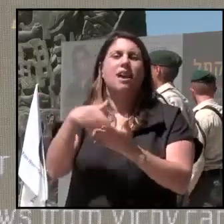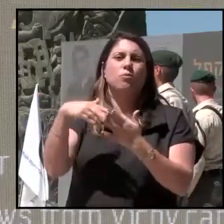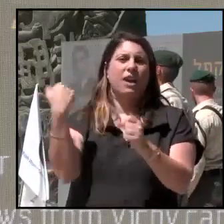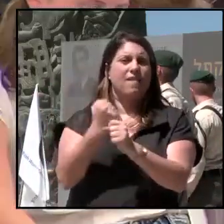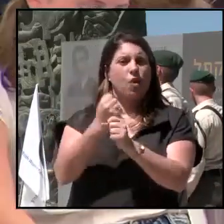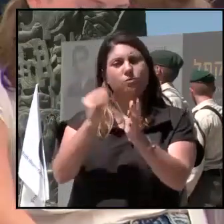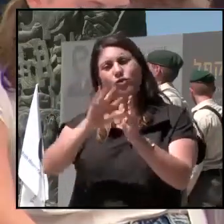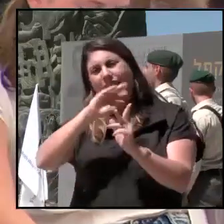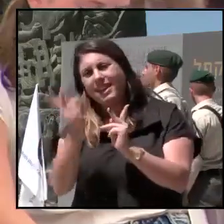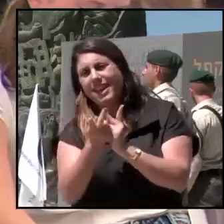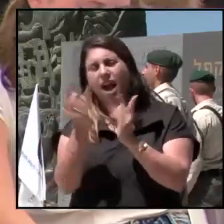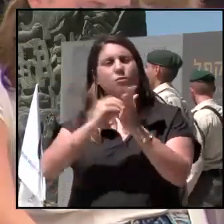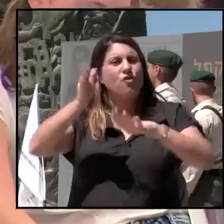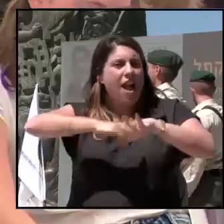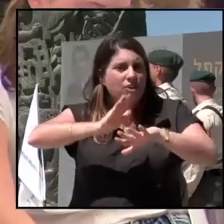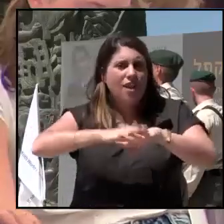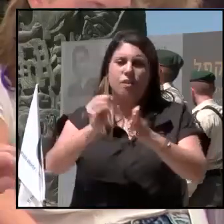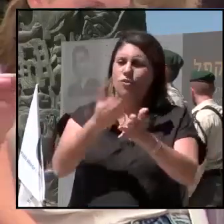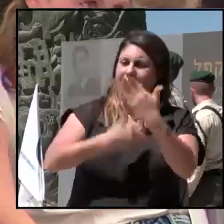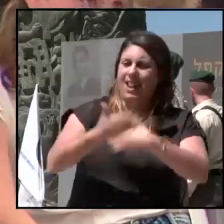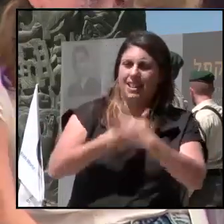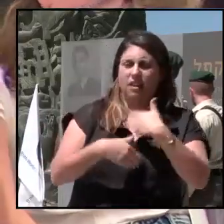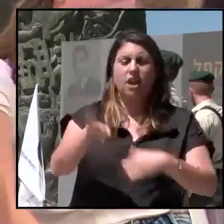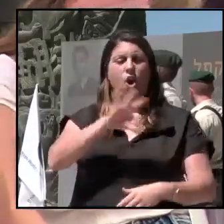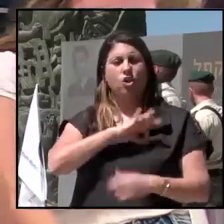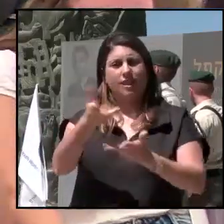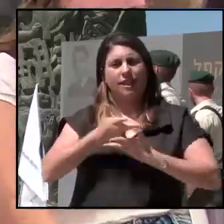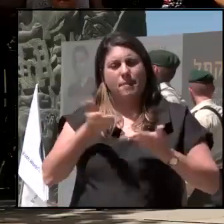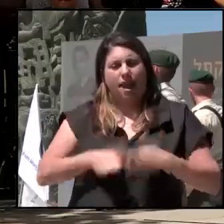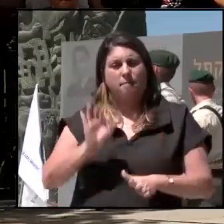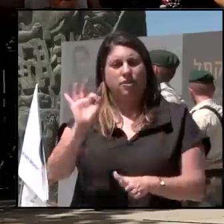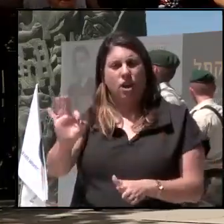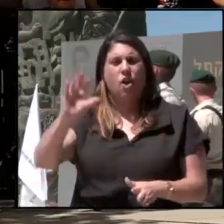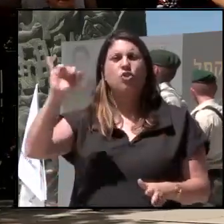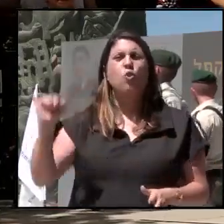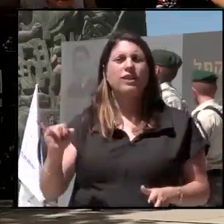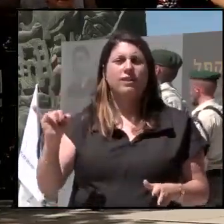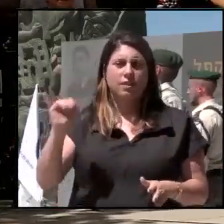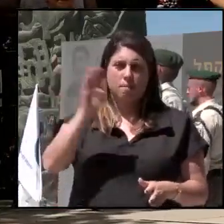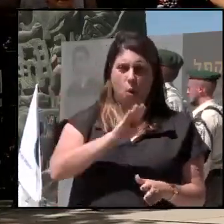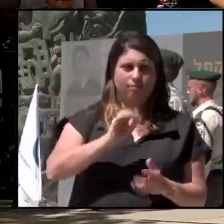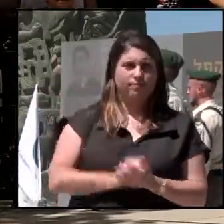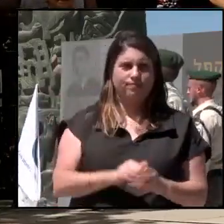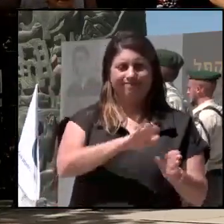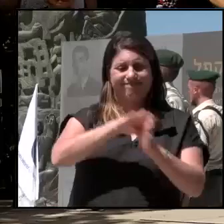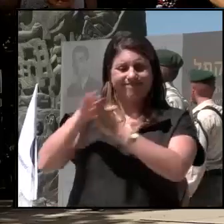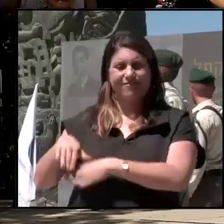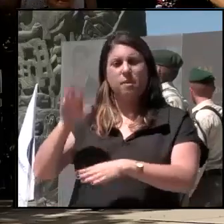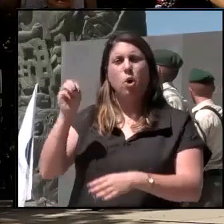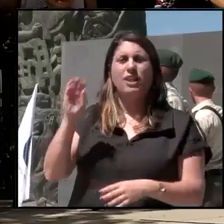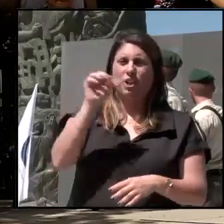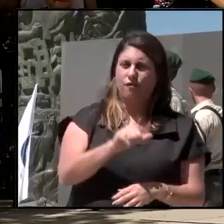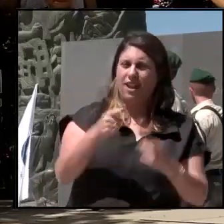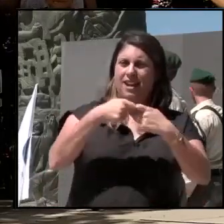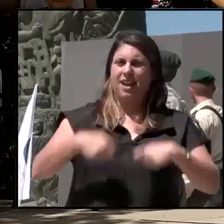למען הקהילה, להכשרה ולעלייה. את האות תקבל ביתו יהודית בלום. מרדכי רוסל,